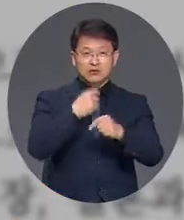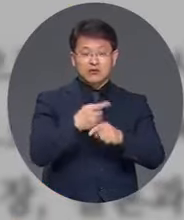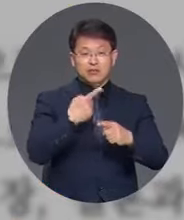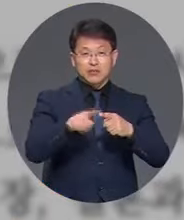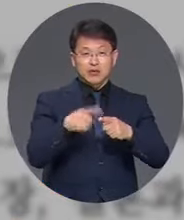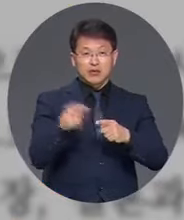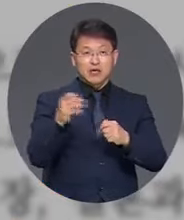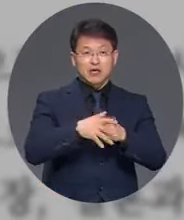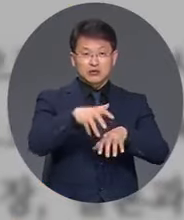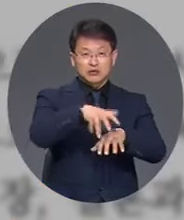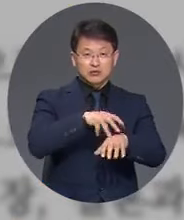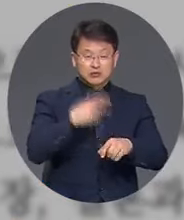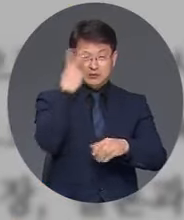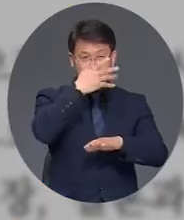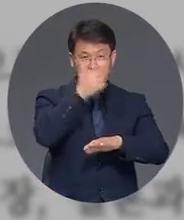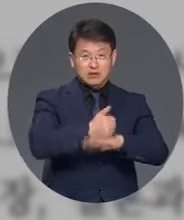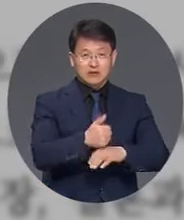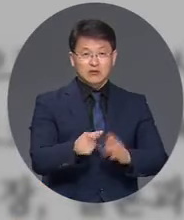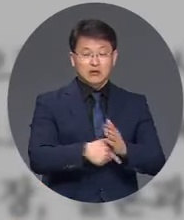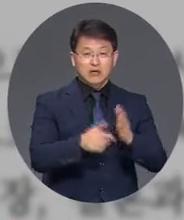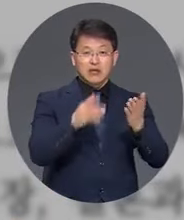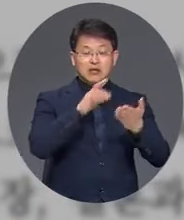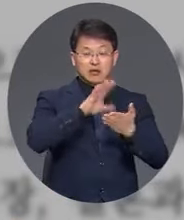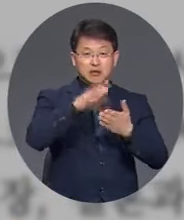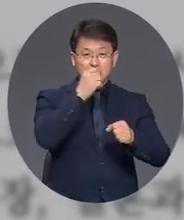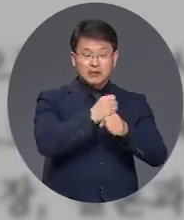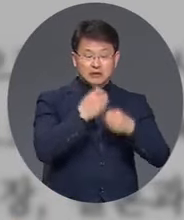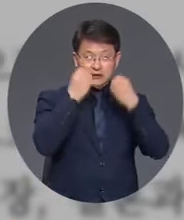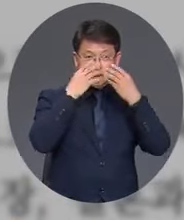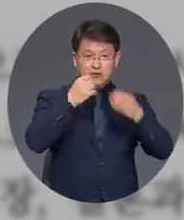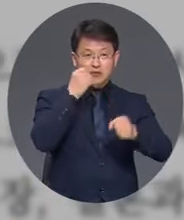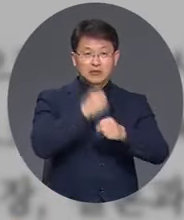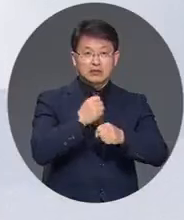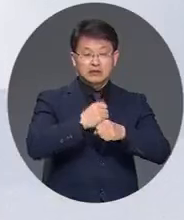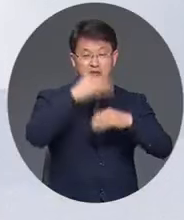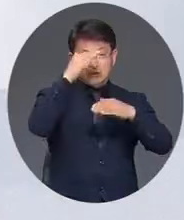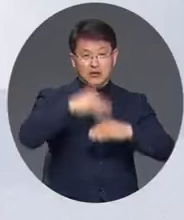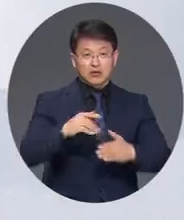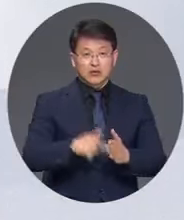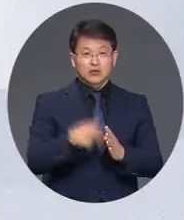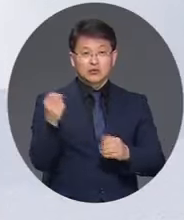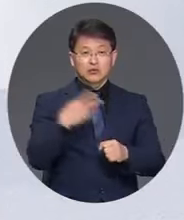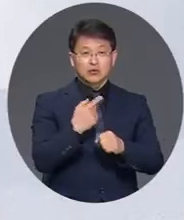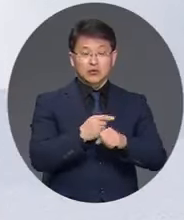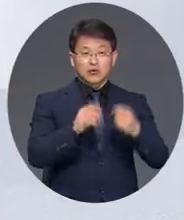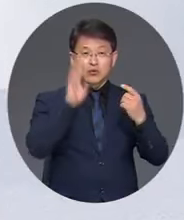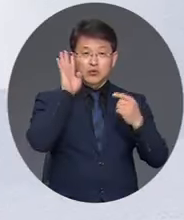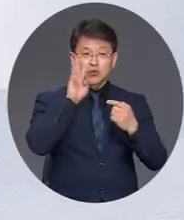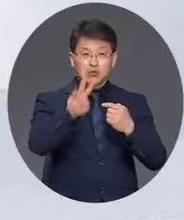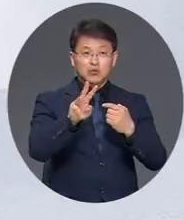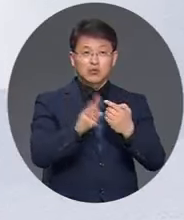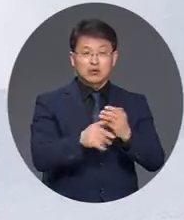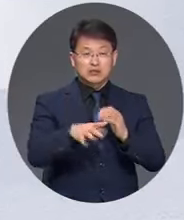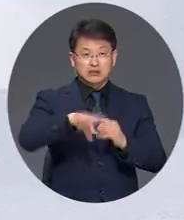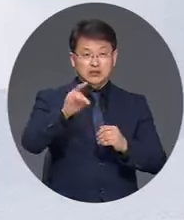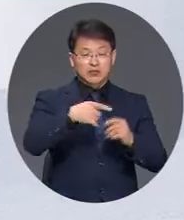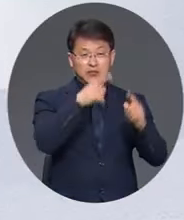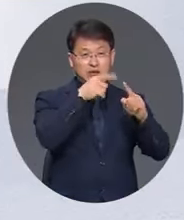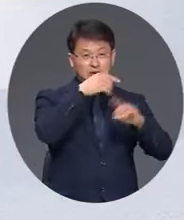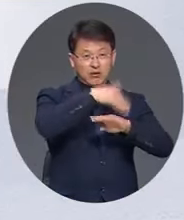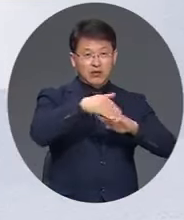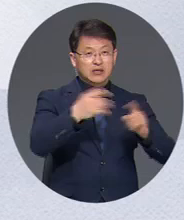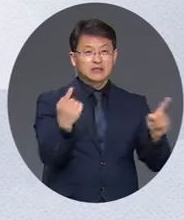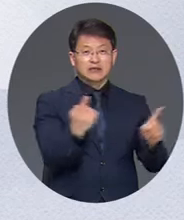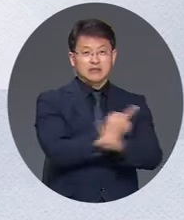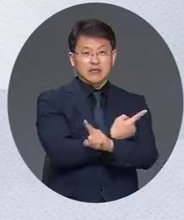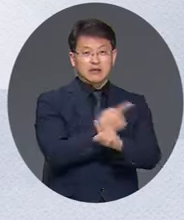평가 및 조직 진단 결과 작품 제작을 새롭게 하겠다는 내용을, 그리고 사흘 뒤엔 애초 공연 계획과는